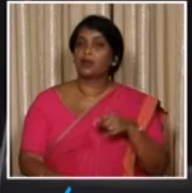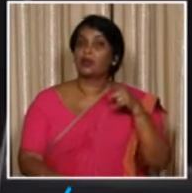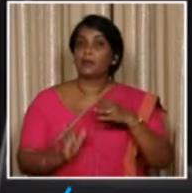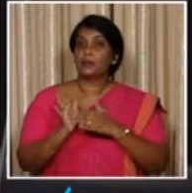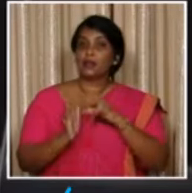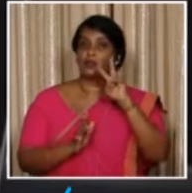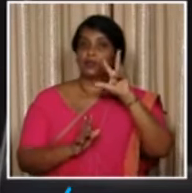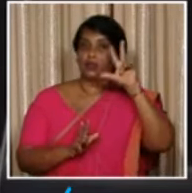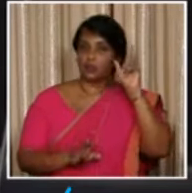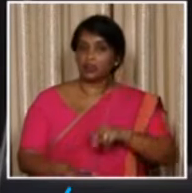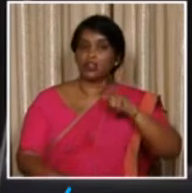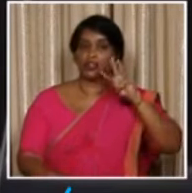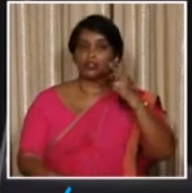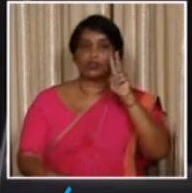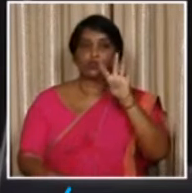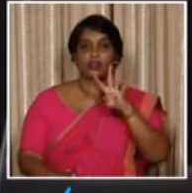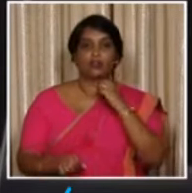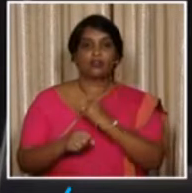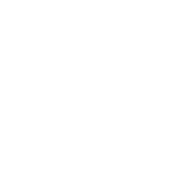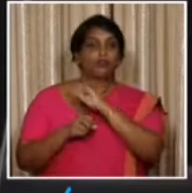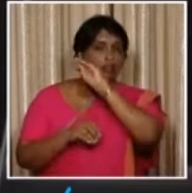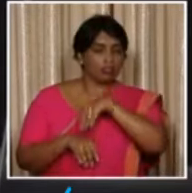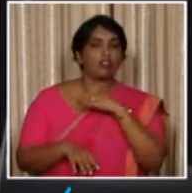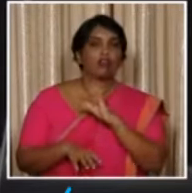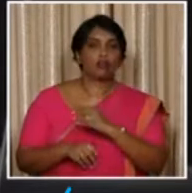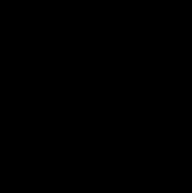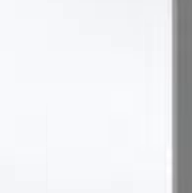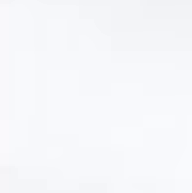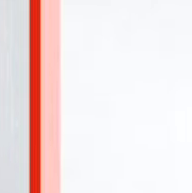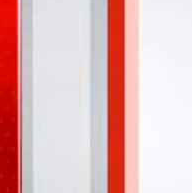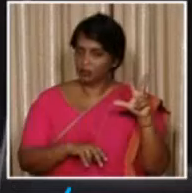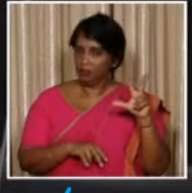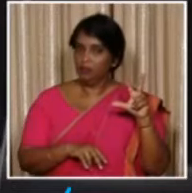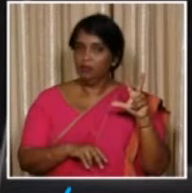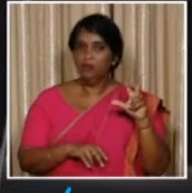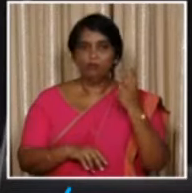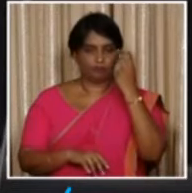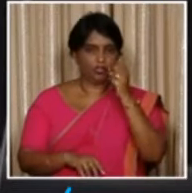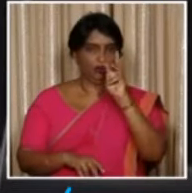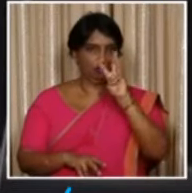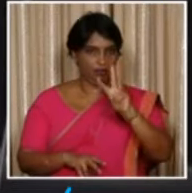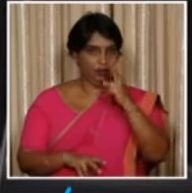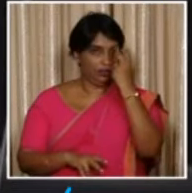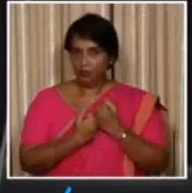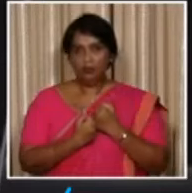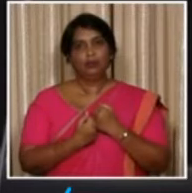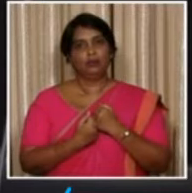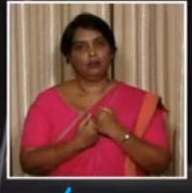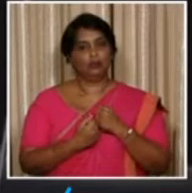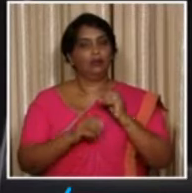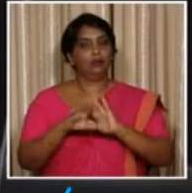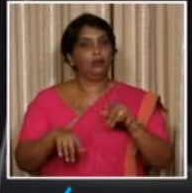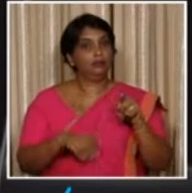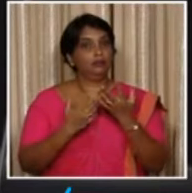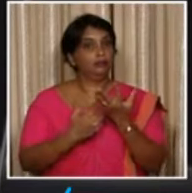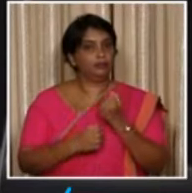මිලියන 28,324ක් ලංකාවට ලැබෙන්න ඕනේ භාණ්ඩාගාරයෙන්. 2023 වර්ෂයේදී සිසුන්ගෙන්